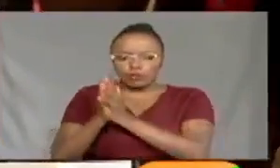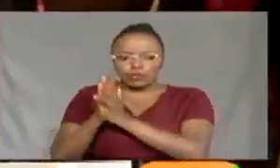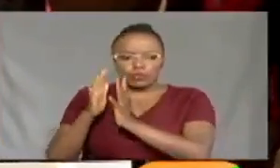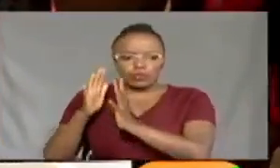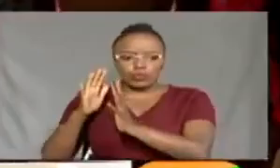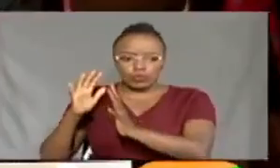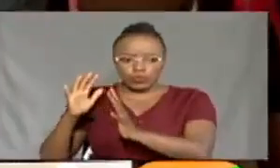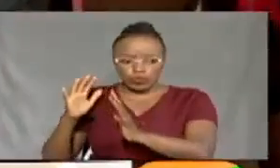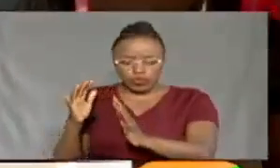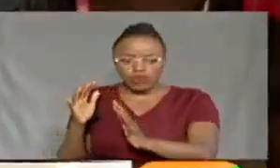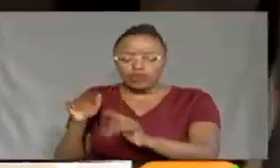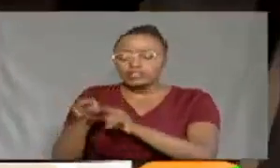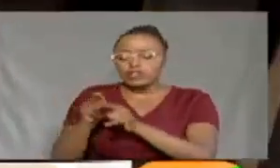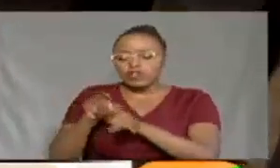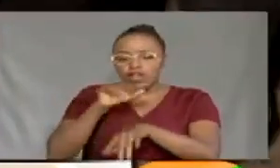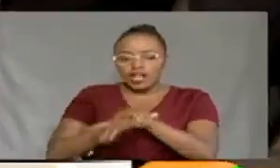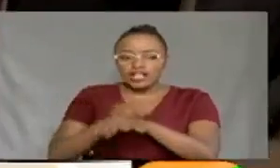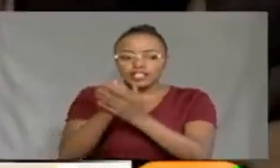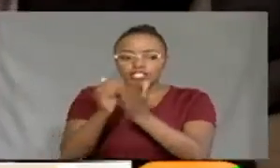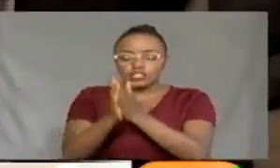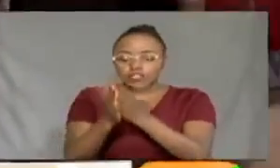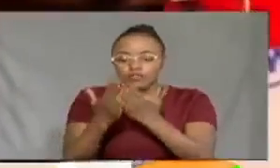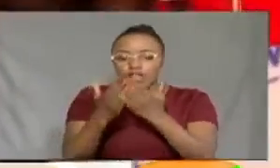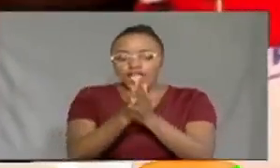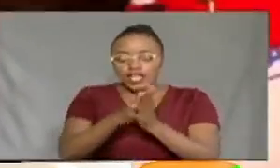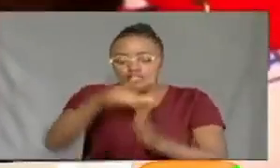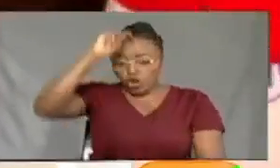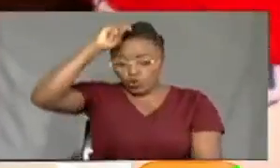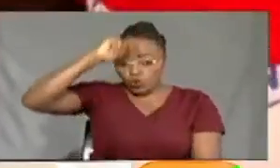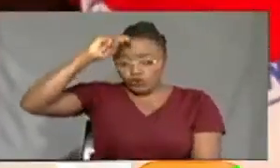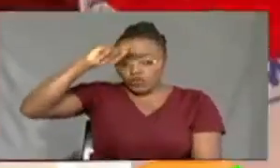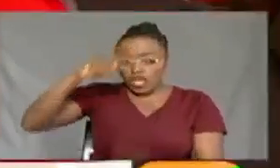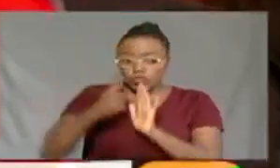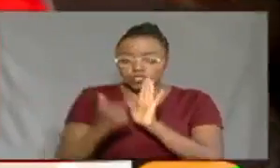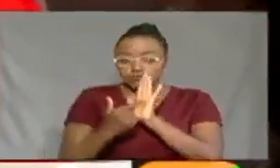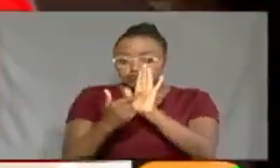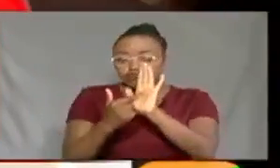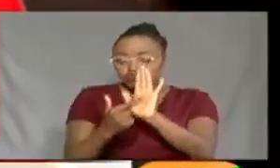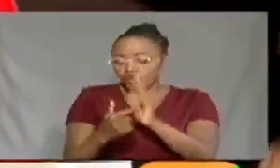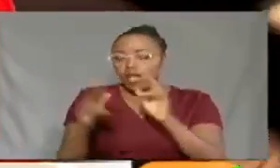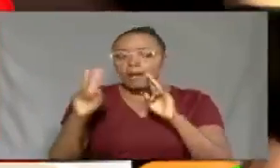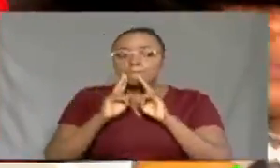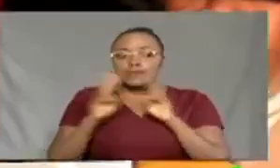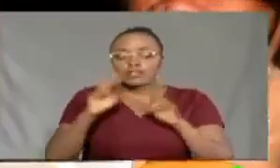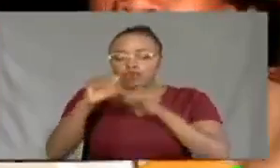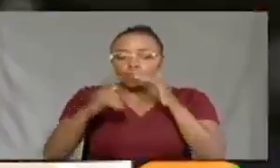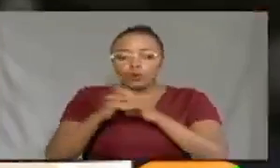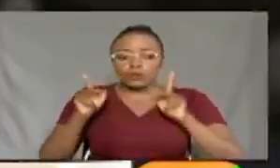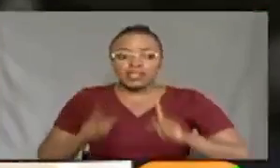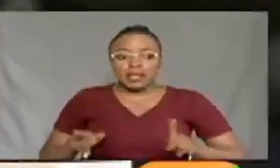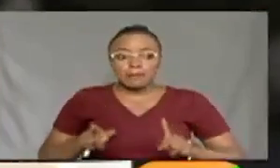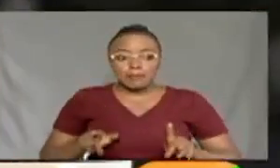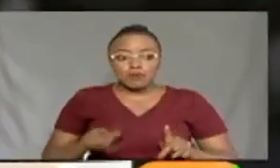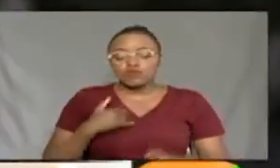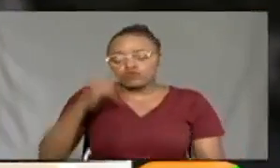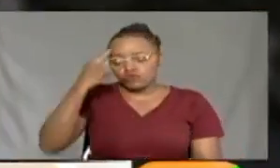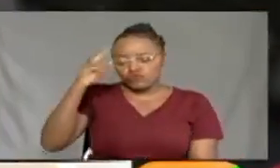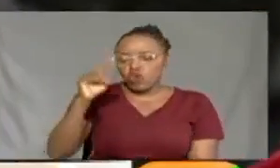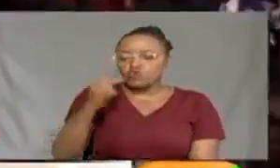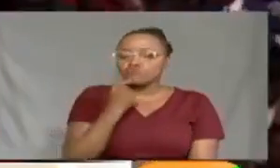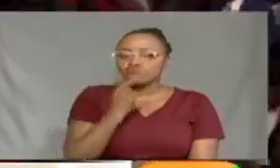foleni baada ya kupokea magazeti na kofia zilizokuwa na nembo ya amani kwa wote ya mzee